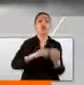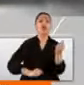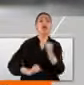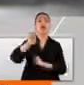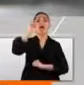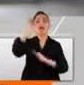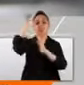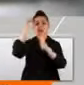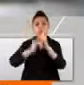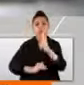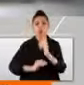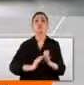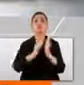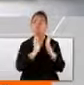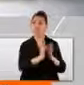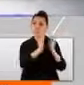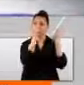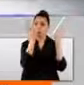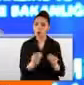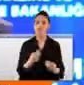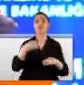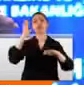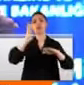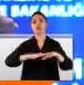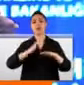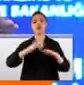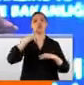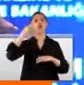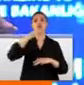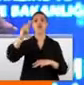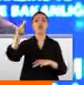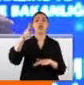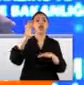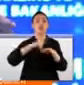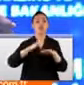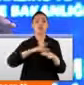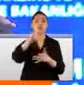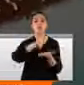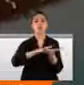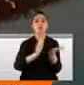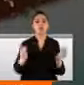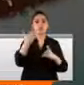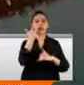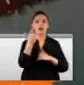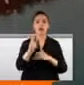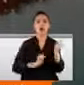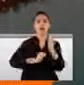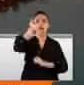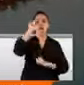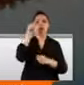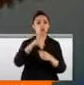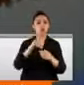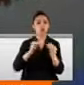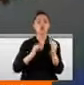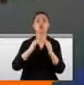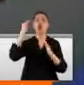Enflasyondaki düşüşün kalıcılığını sağlayacağız. Cumhurbaşkanı Erdoğan'ın açıkladığı reform paketinde enflasyonda düşüş, büyüme